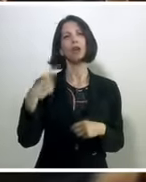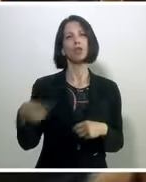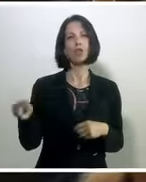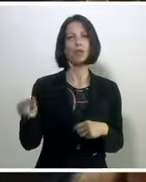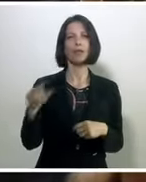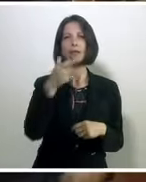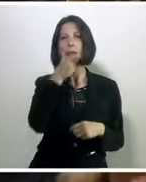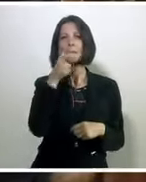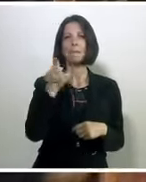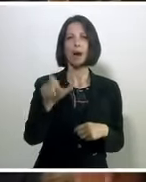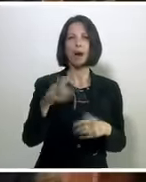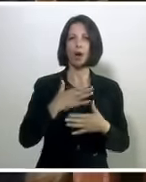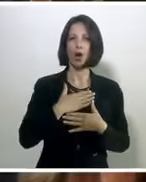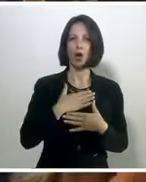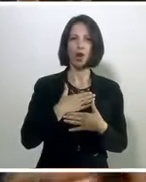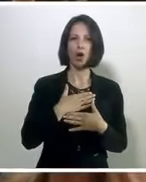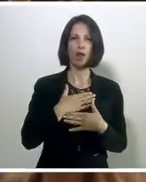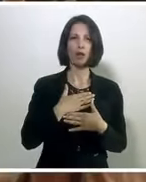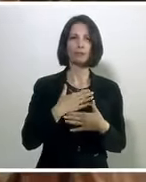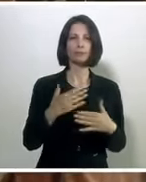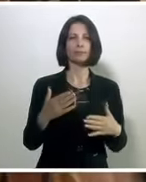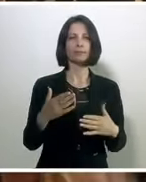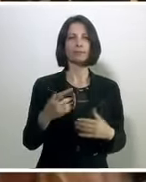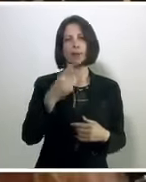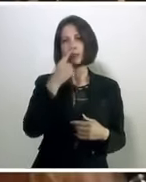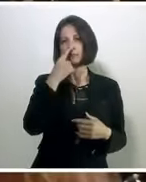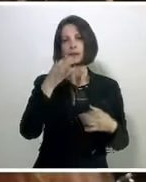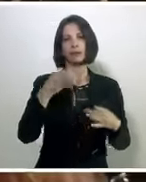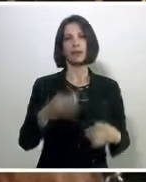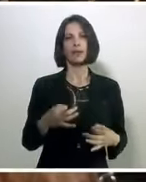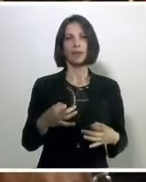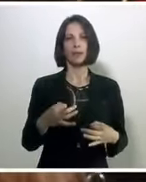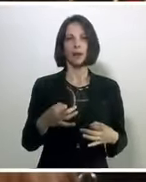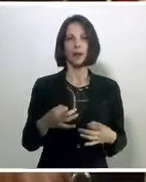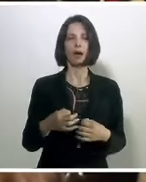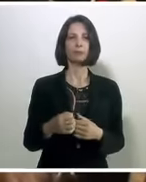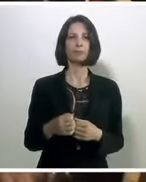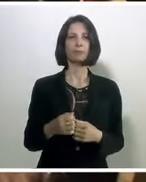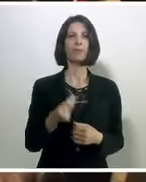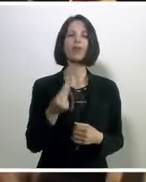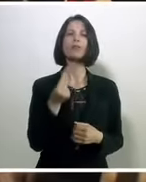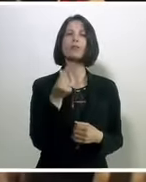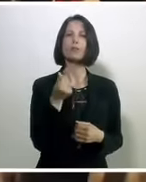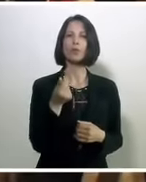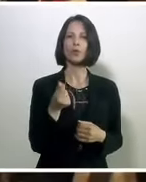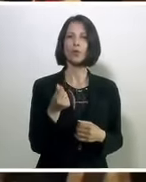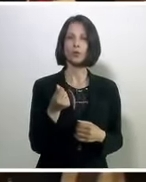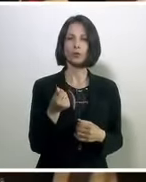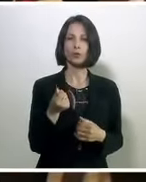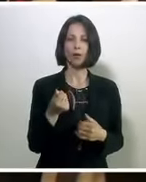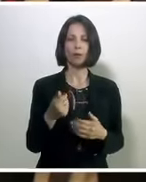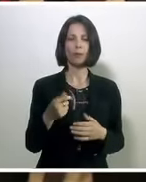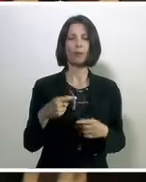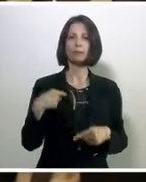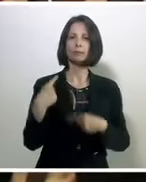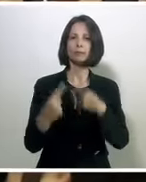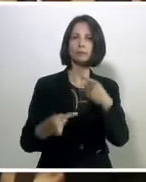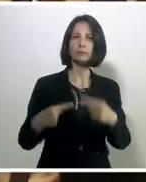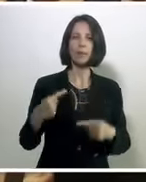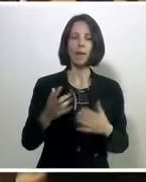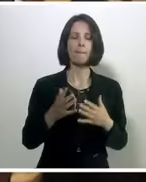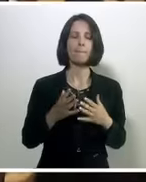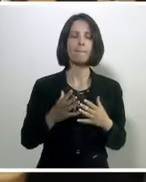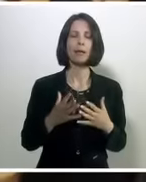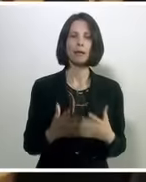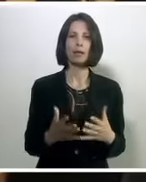nostre parole in una certa sobrietà dei toni nel gusto per le cose essenziali e durature nella passione